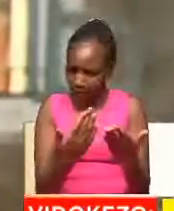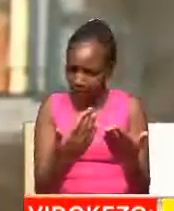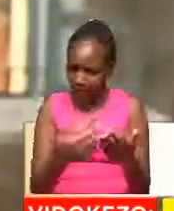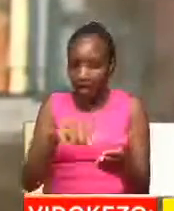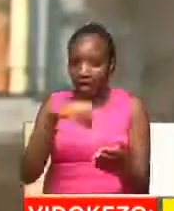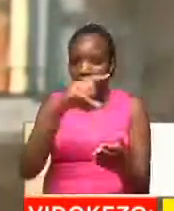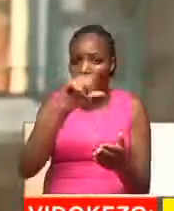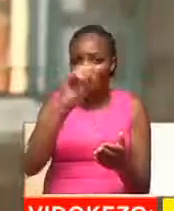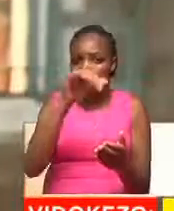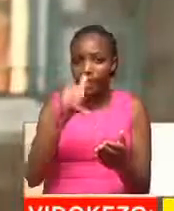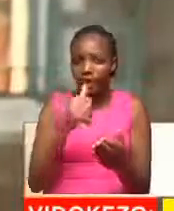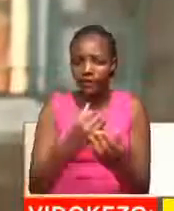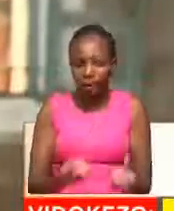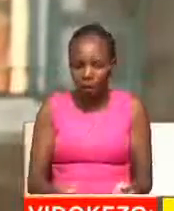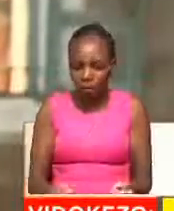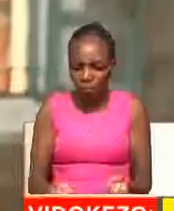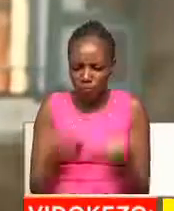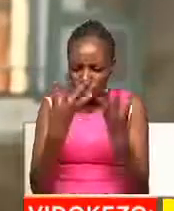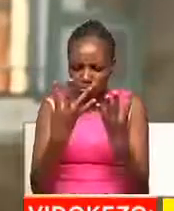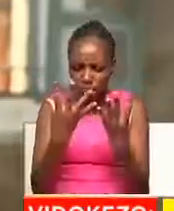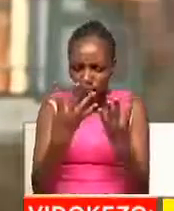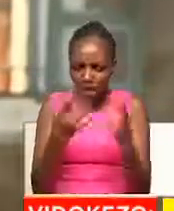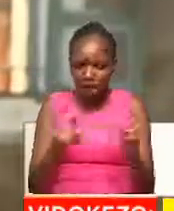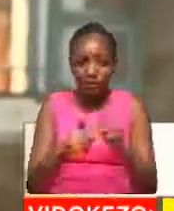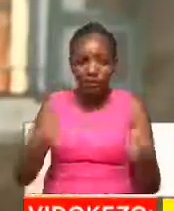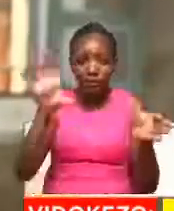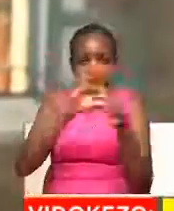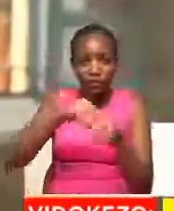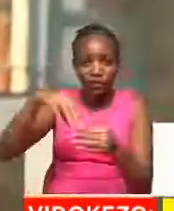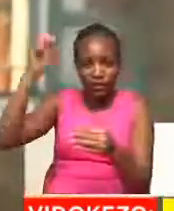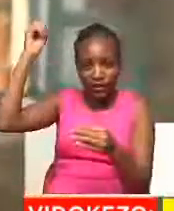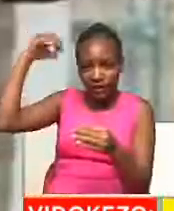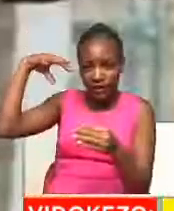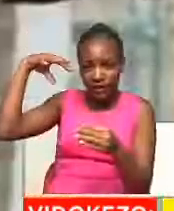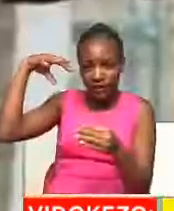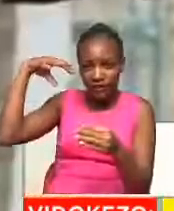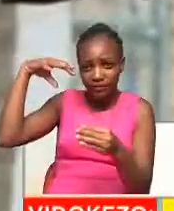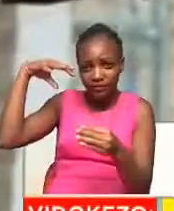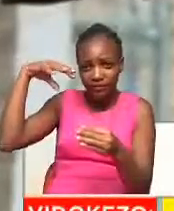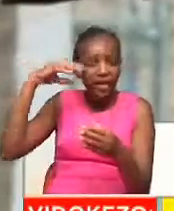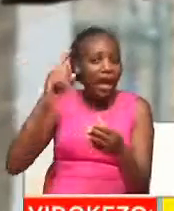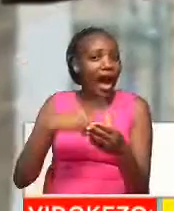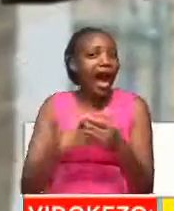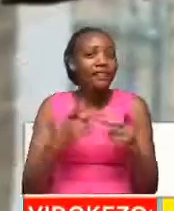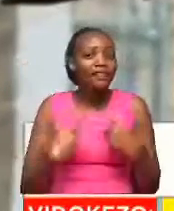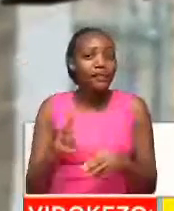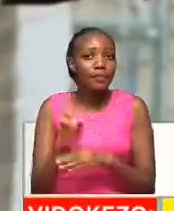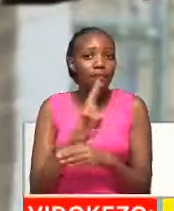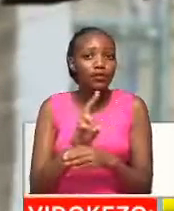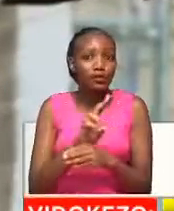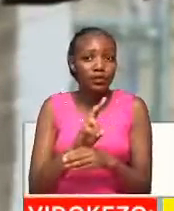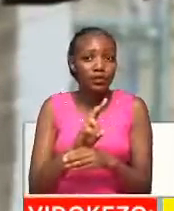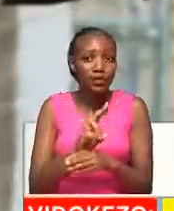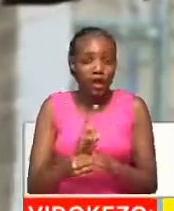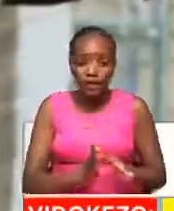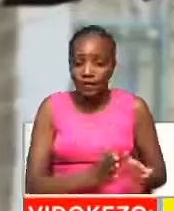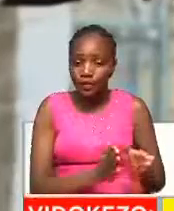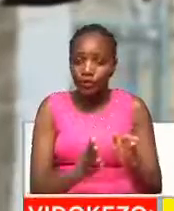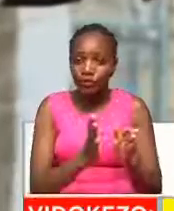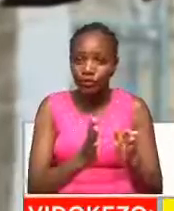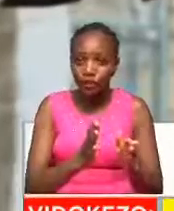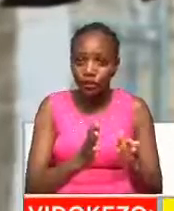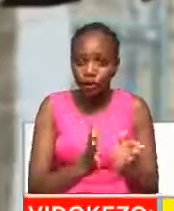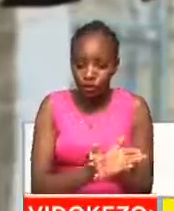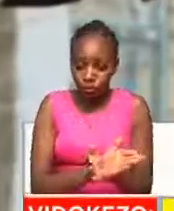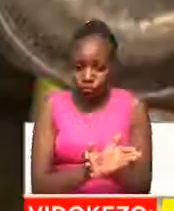gas ili affect na stima na gas ikalipuka. Walitumia mbinu ya kuifungua kutoa